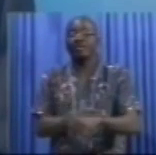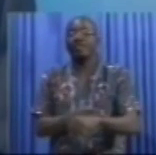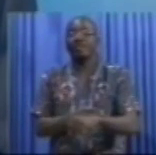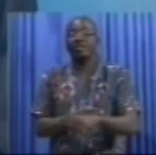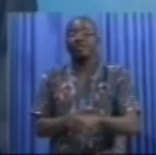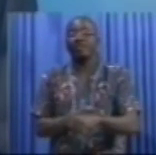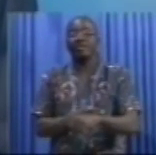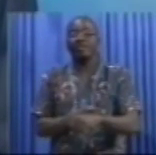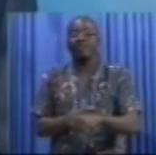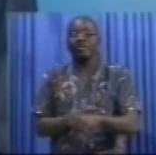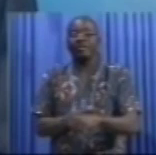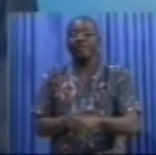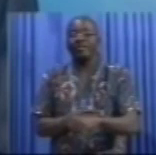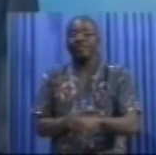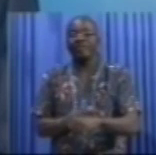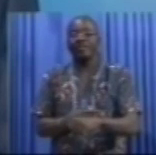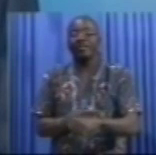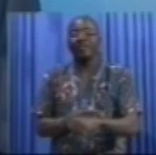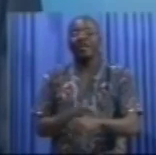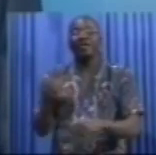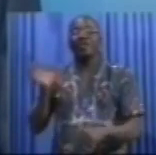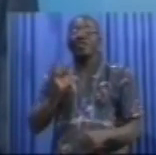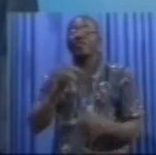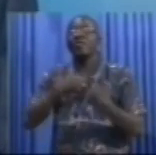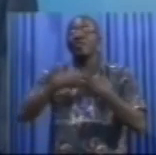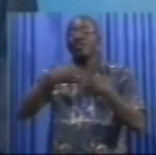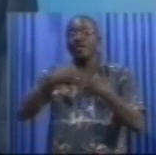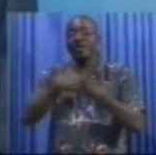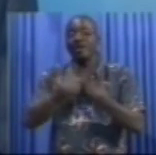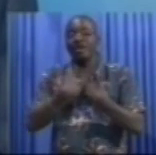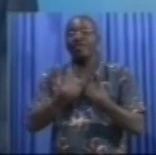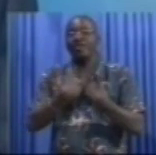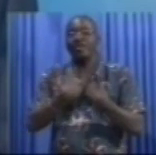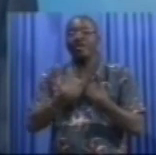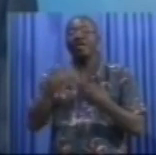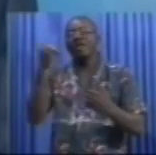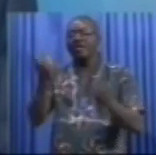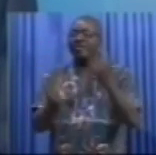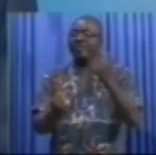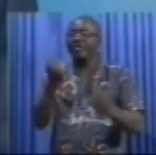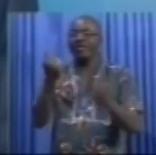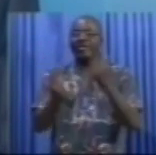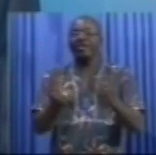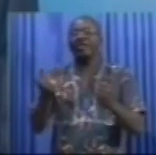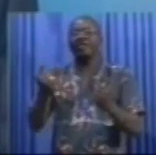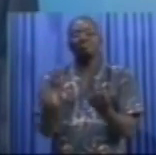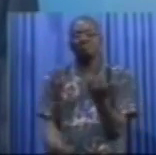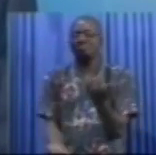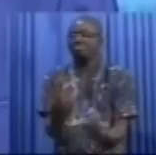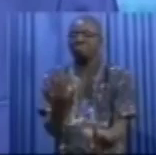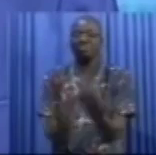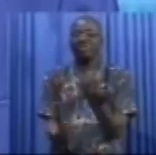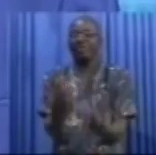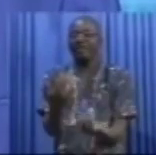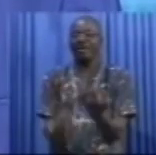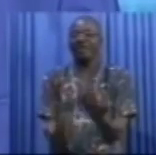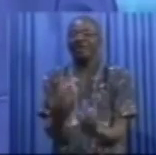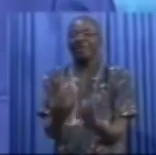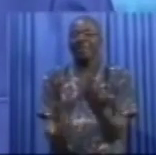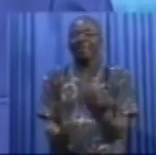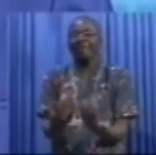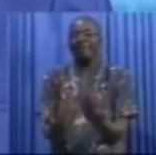actuelle, on déplore des véhicules calcinés.